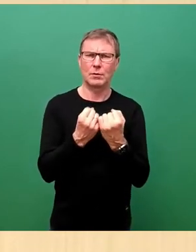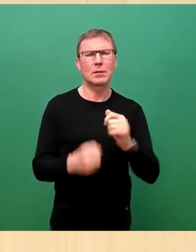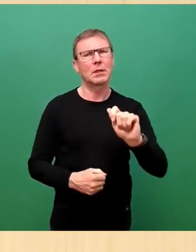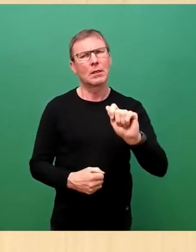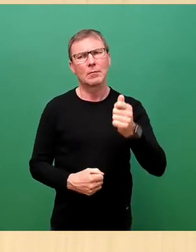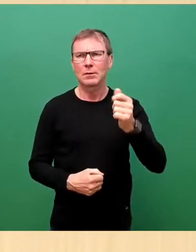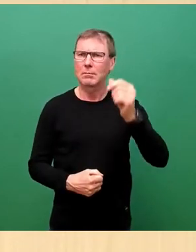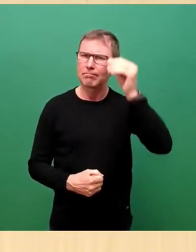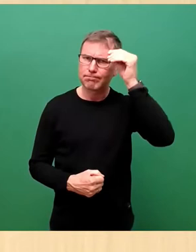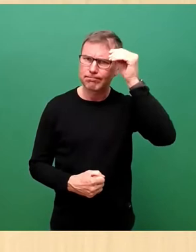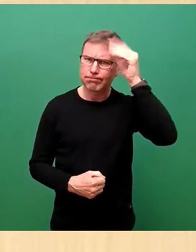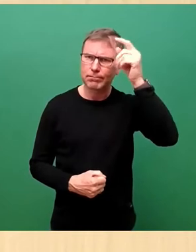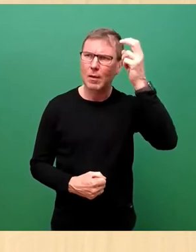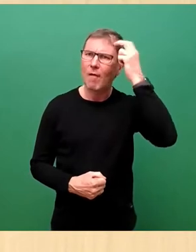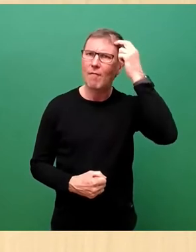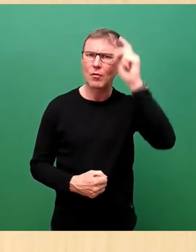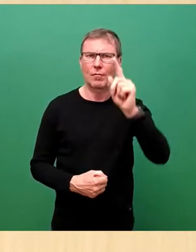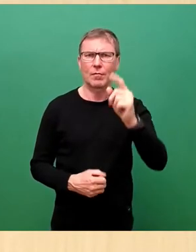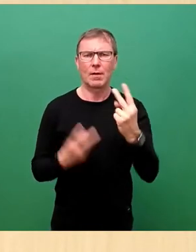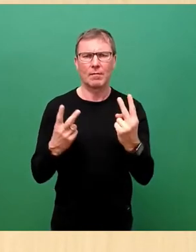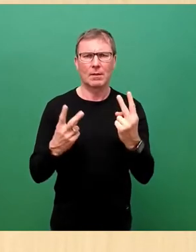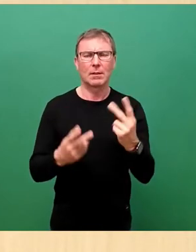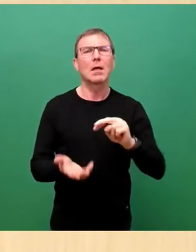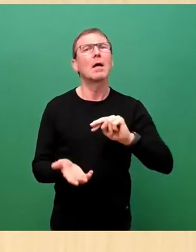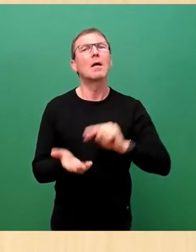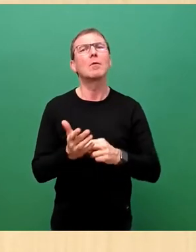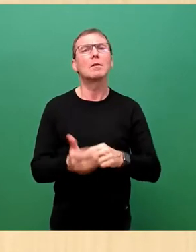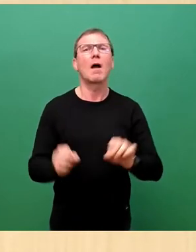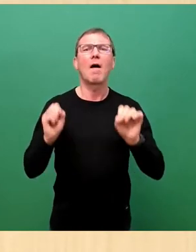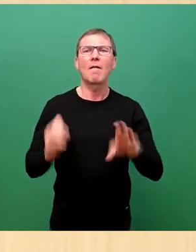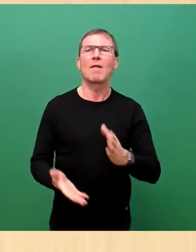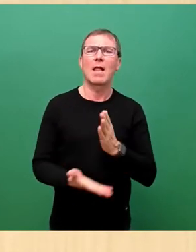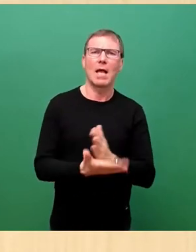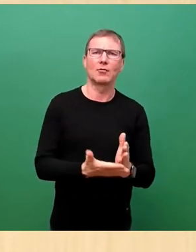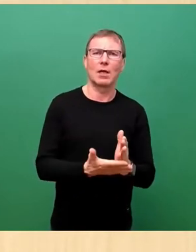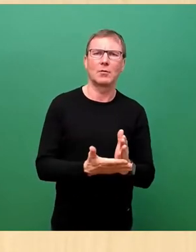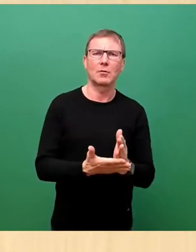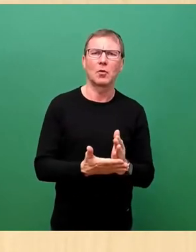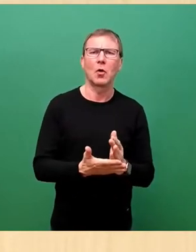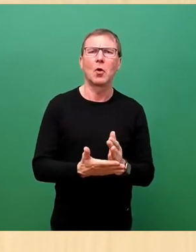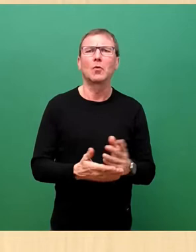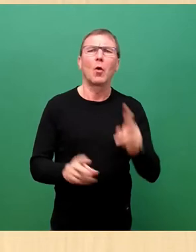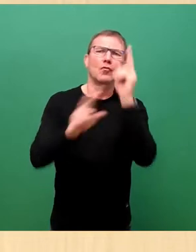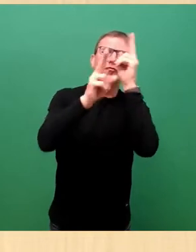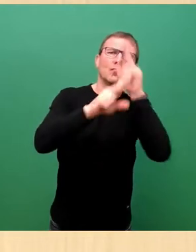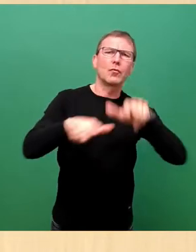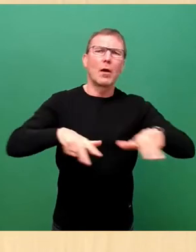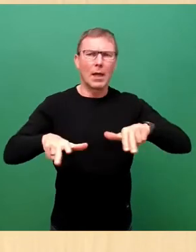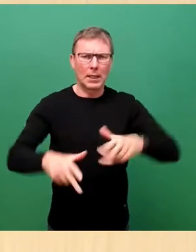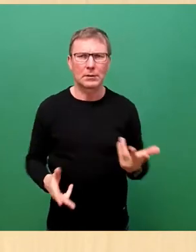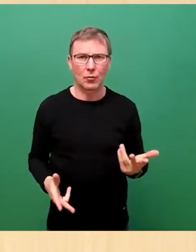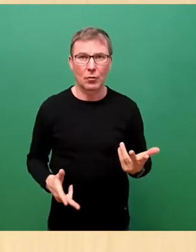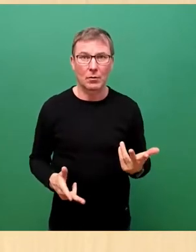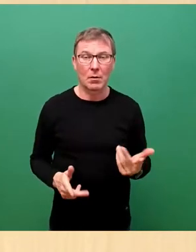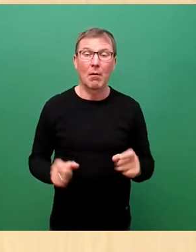geboten. Denn politische Fehlentscheidungen und unbedachte Reaktionen können